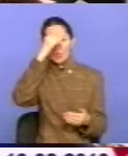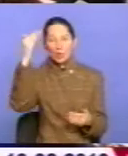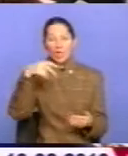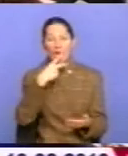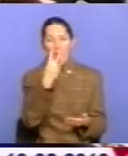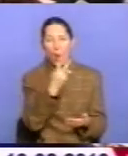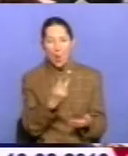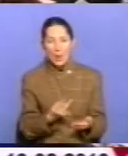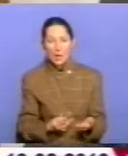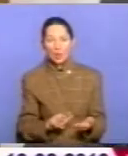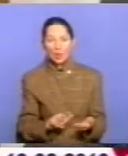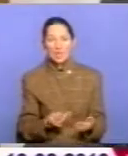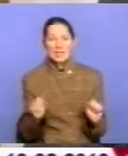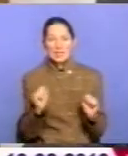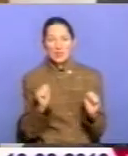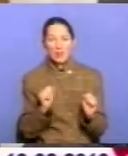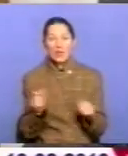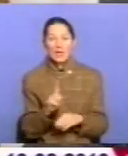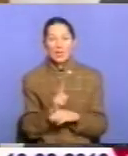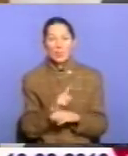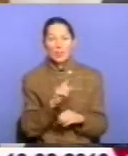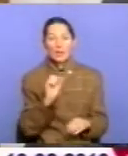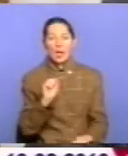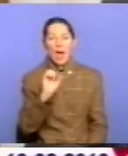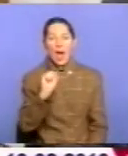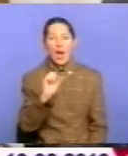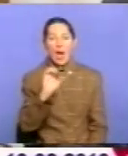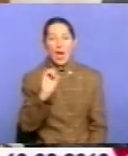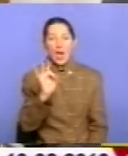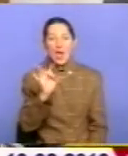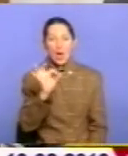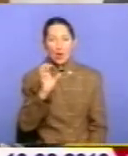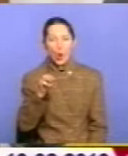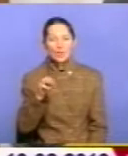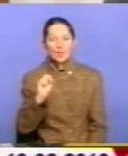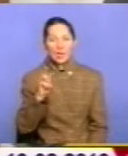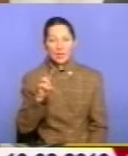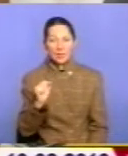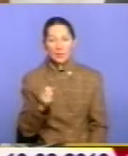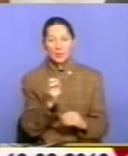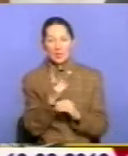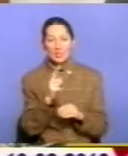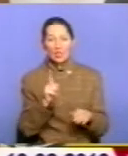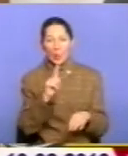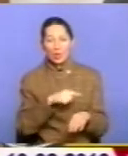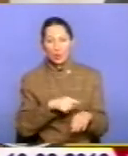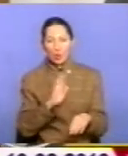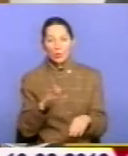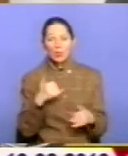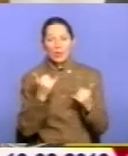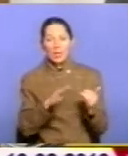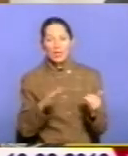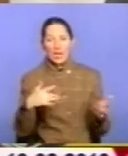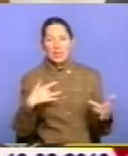на аеростатах. З 12 до 1 це будуть для дітей на сцені розваги, різноманітні